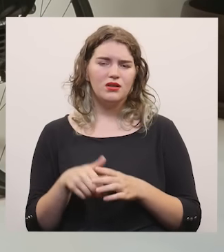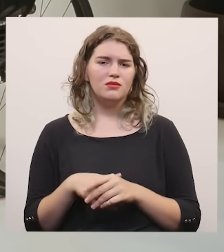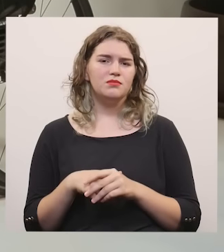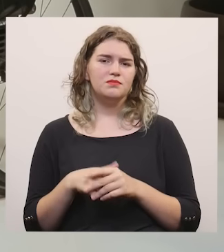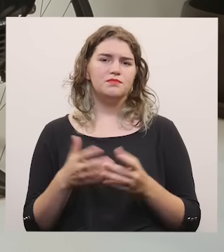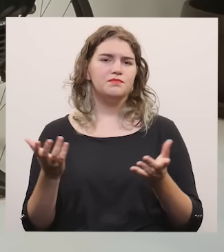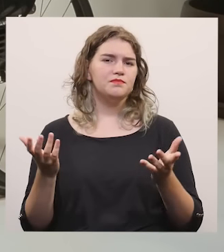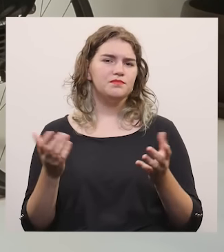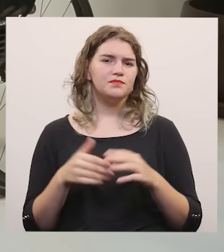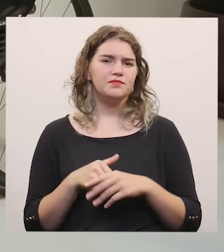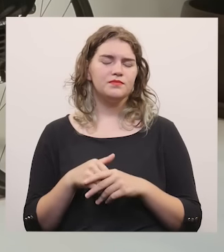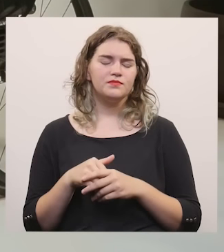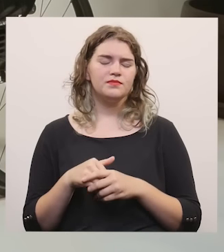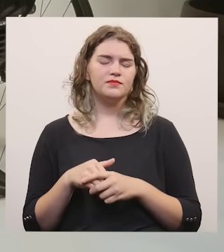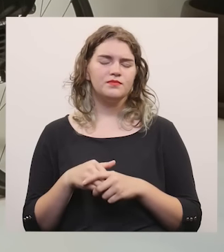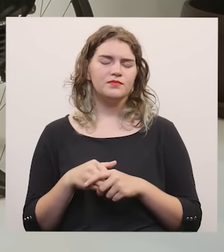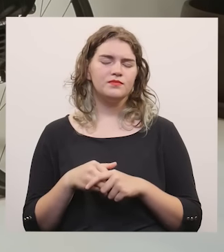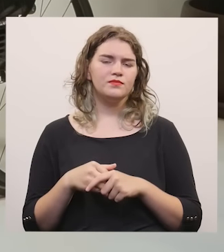tot.